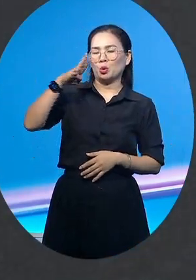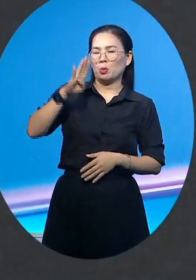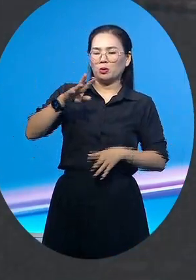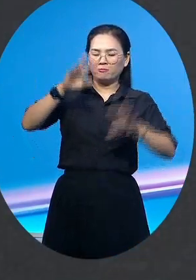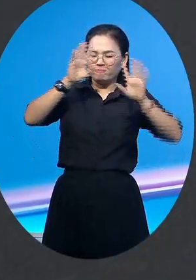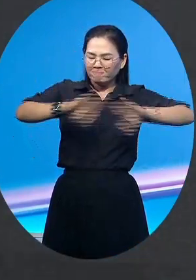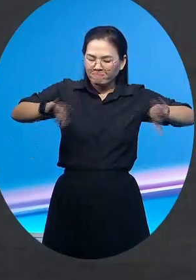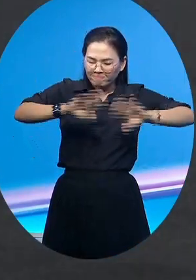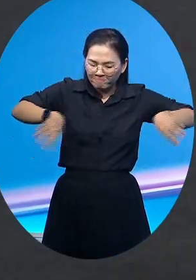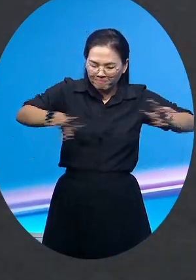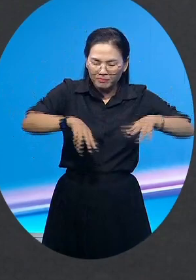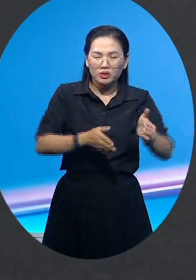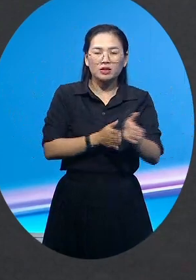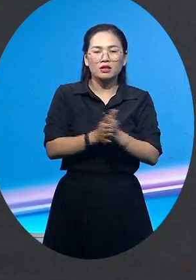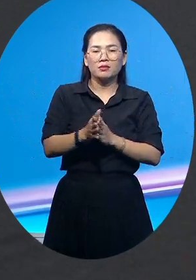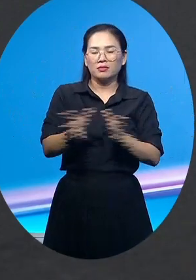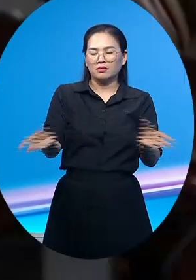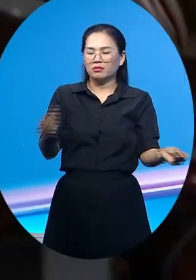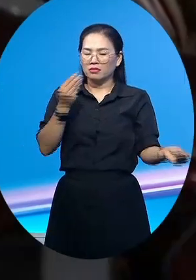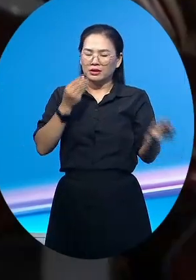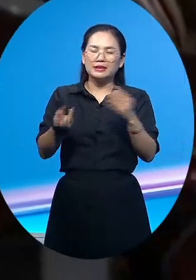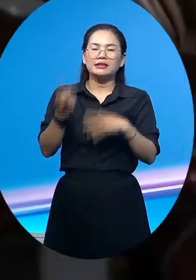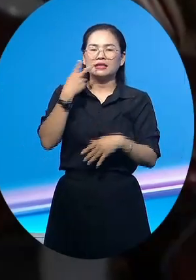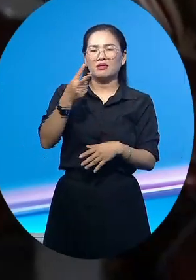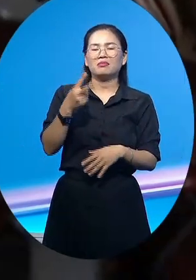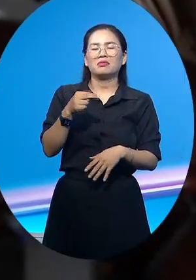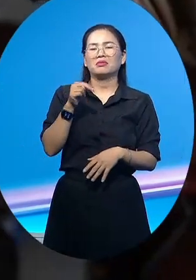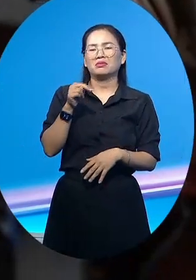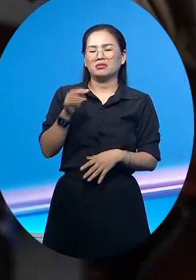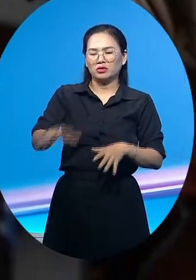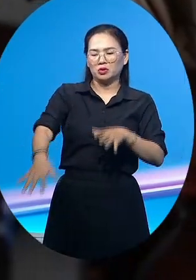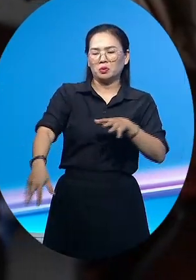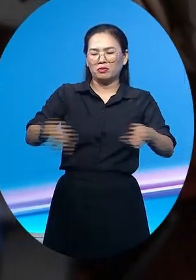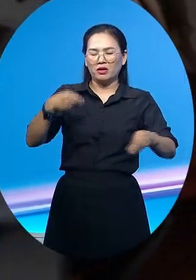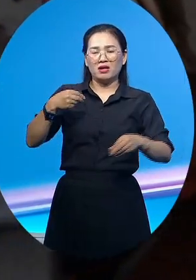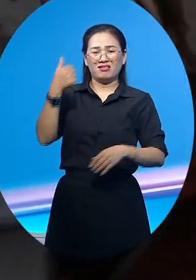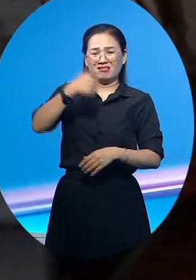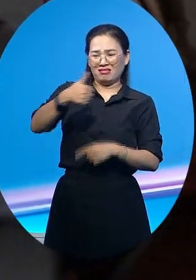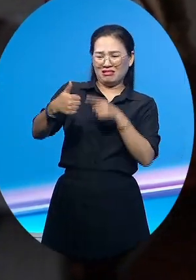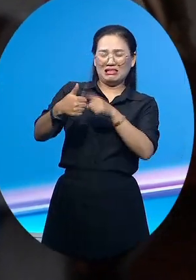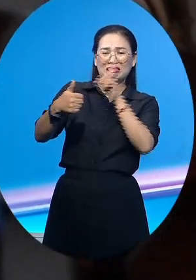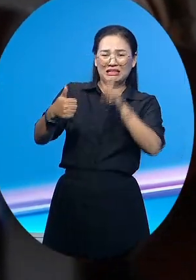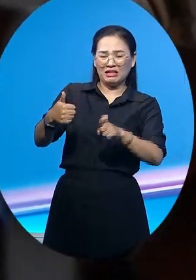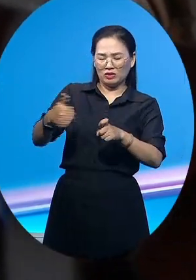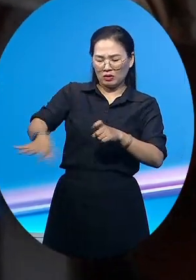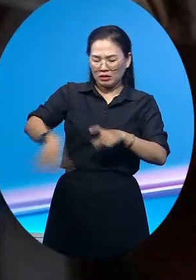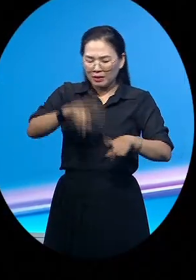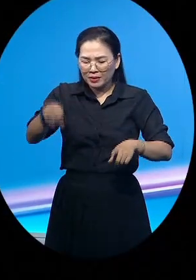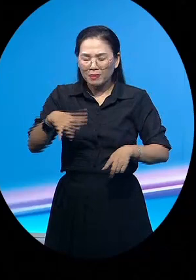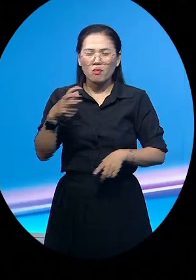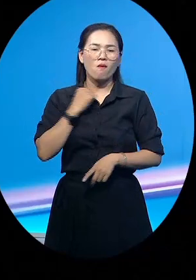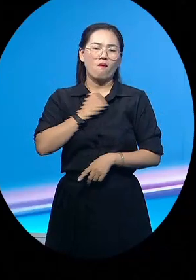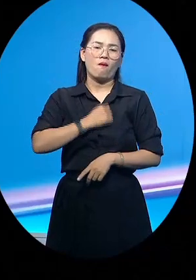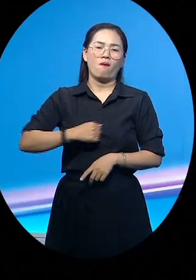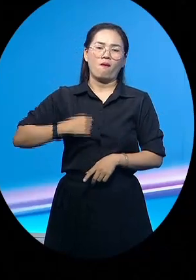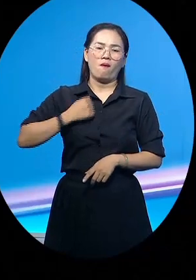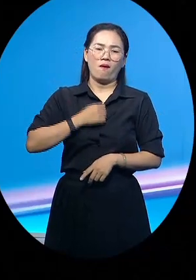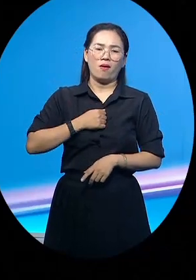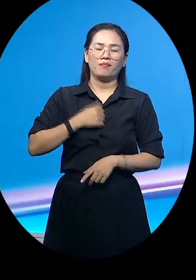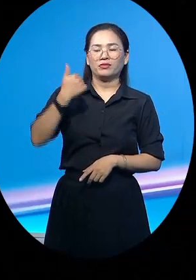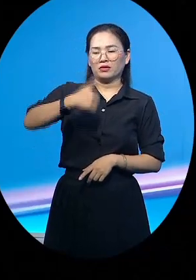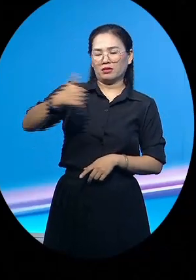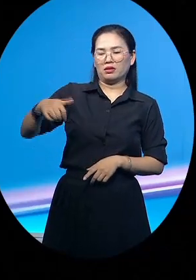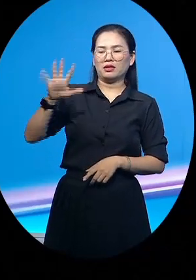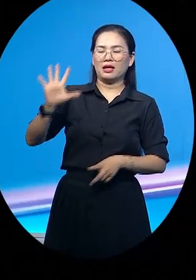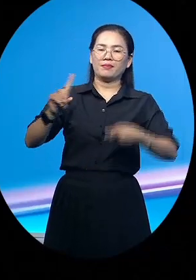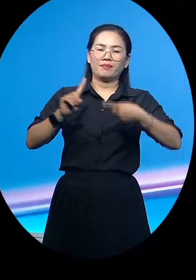tìm kiếm trong khu vực để thu thập bằng chứng nhưng không rõ có thể Trục vớt các thi thể hay không do điều kiện khó khăn dưới đáy biển 5 người trên tàu